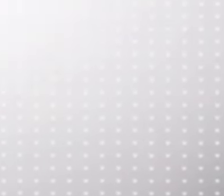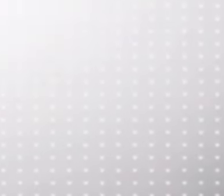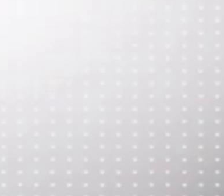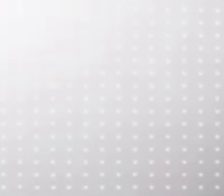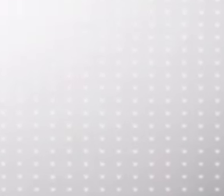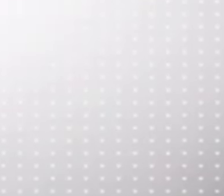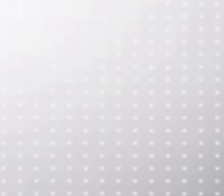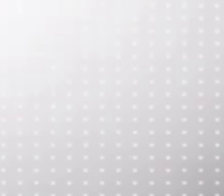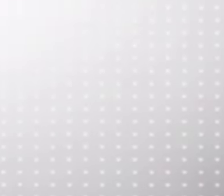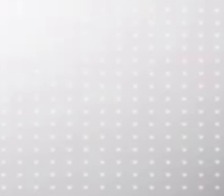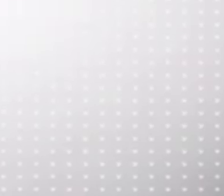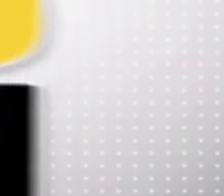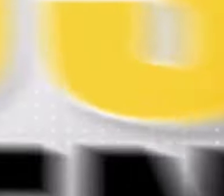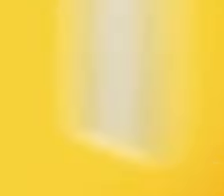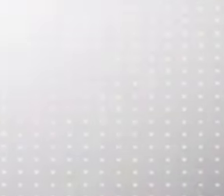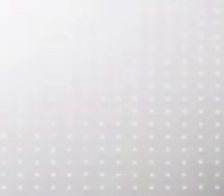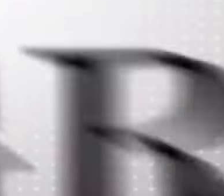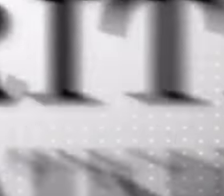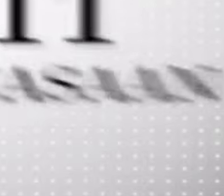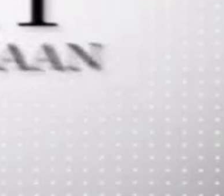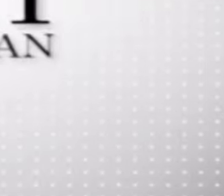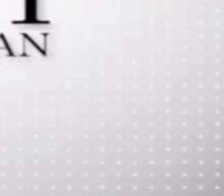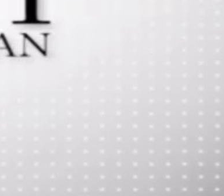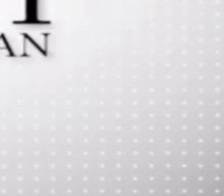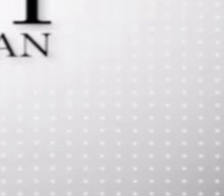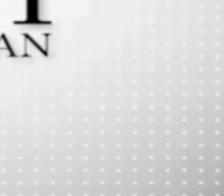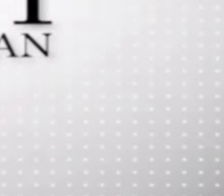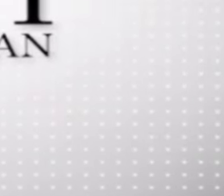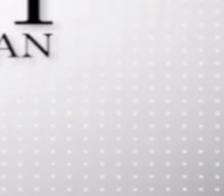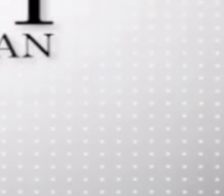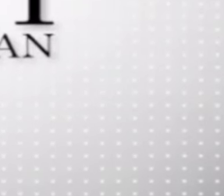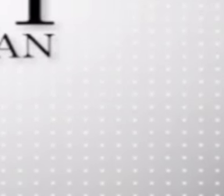tegas, telus dan efisien. Sila layari